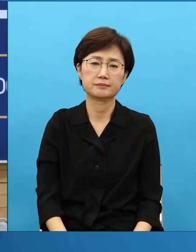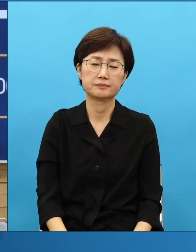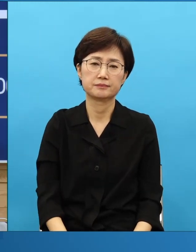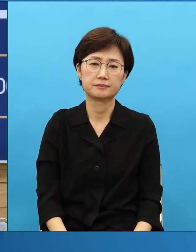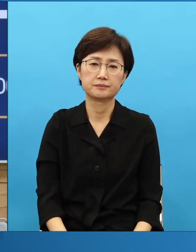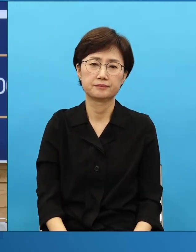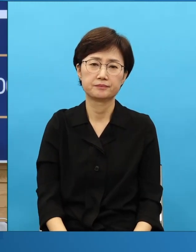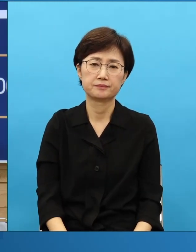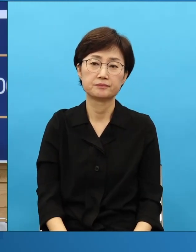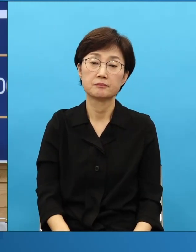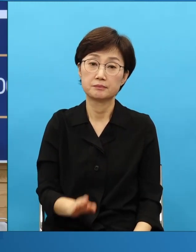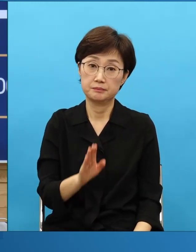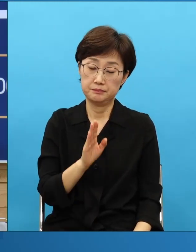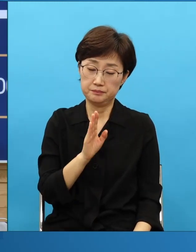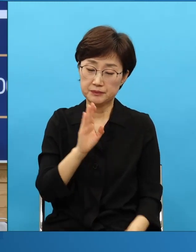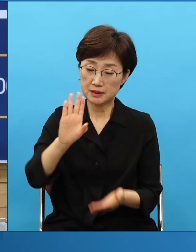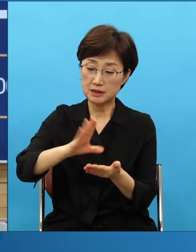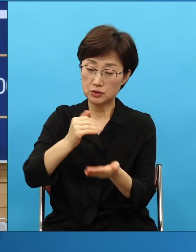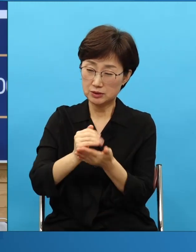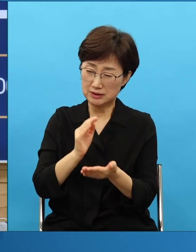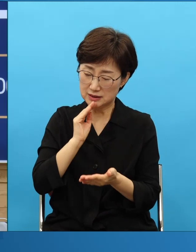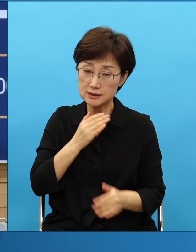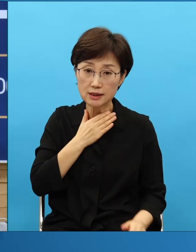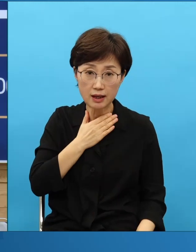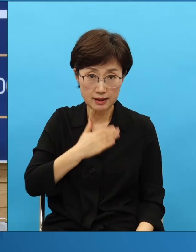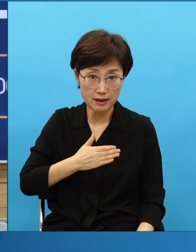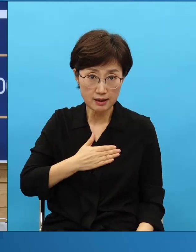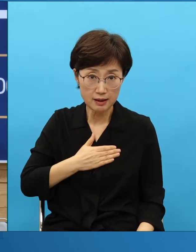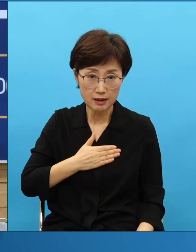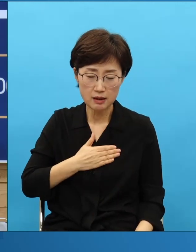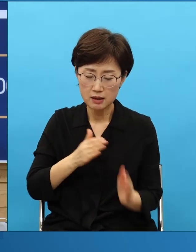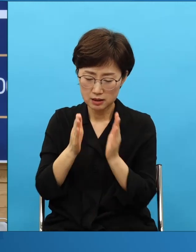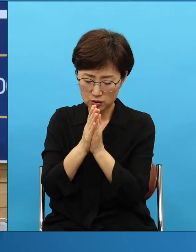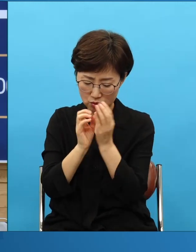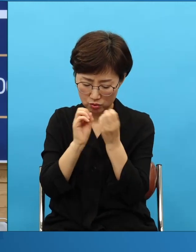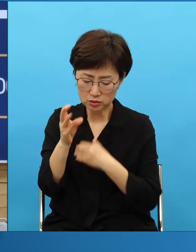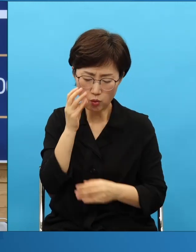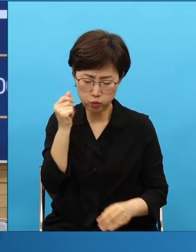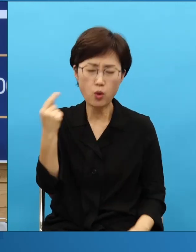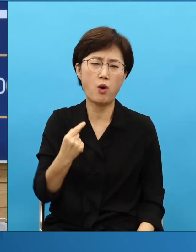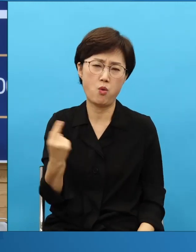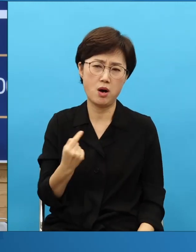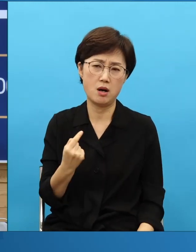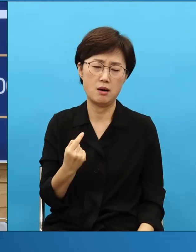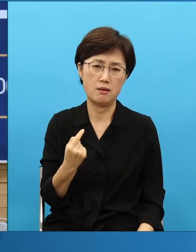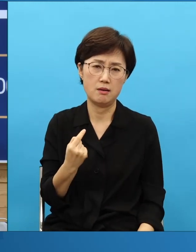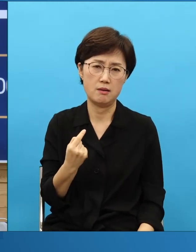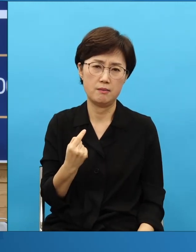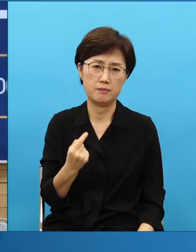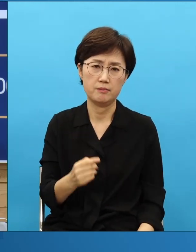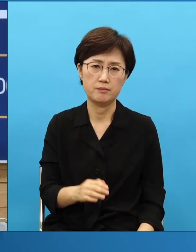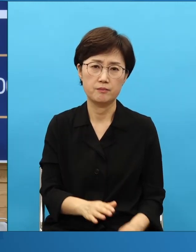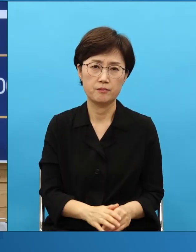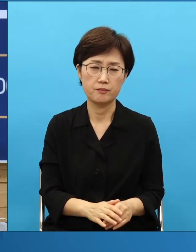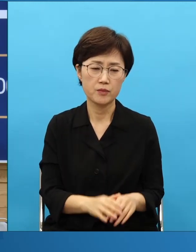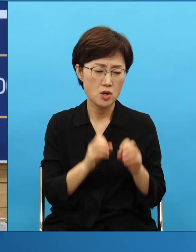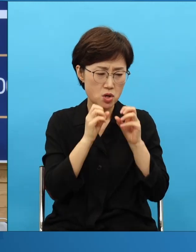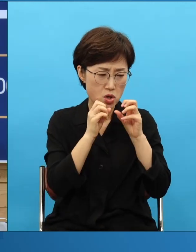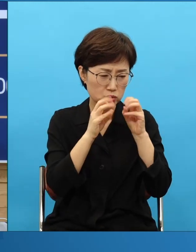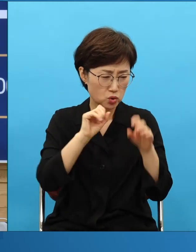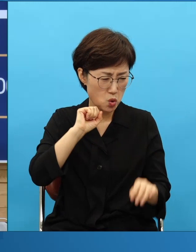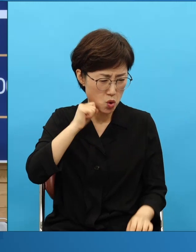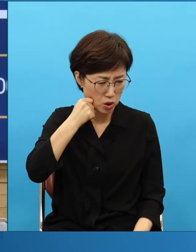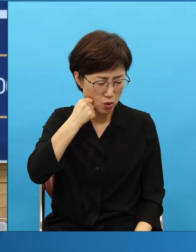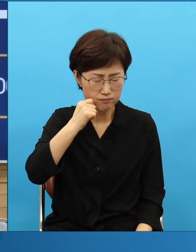word. 진짜 그리스도 아는데 응답 안 될 수가 없어요. And so if you truly know Christ, answers are bound to take place. 전도가 어렵다. 그거 거짓말이에요.